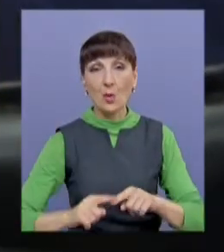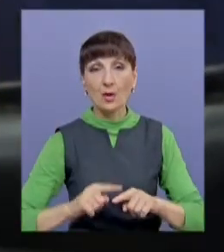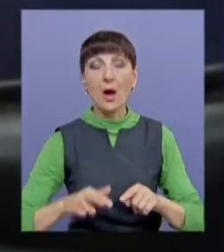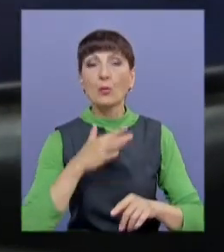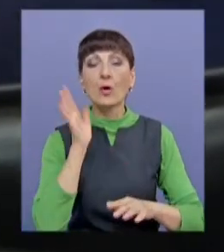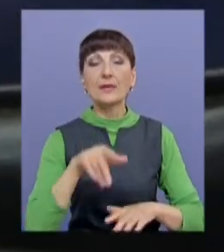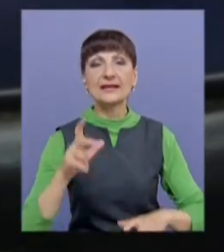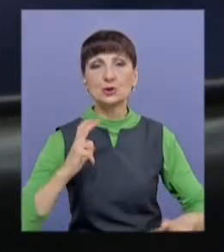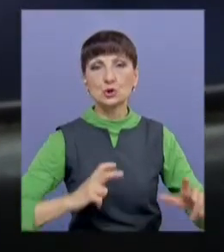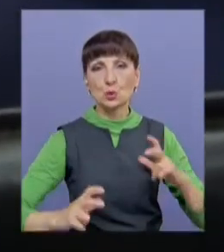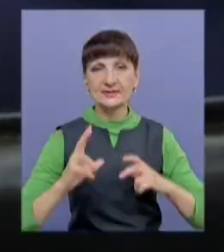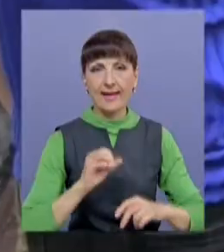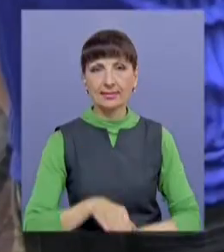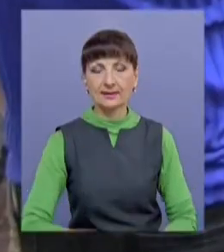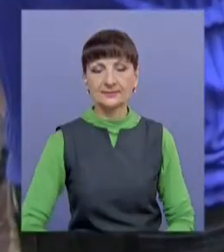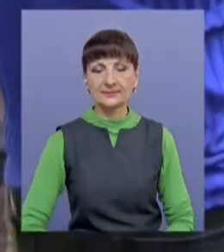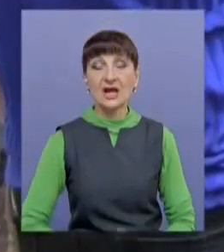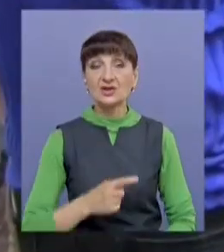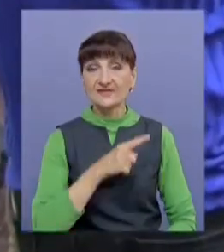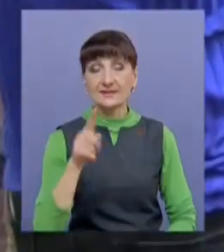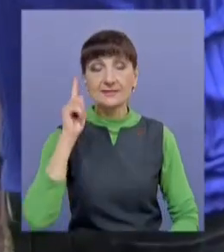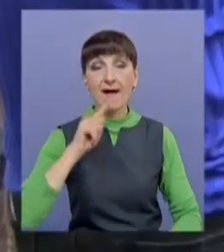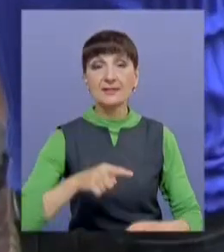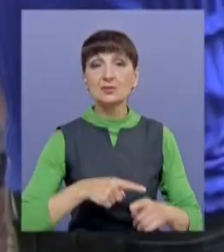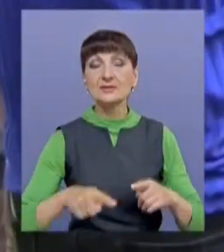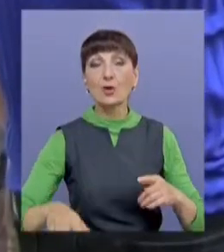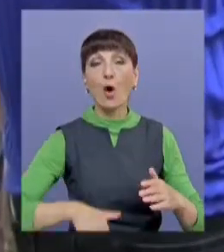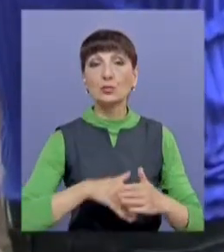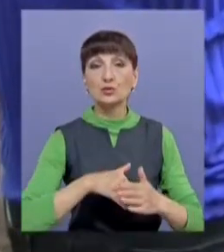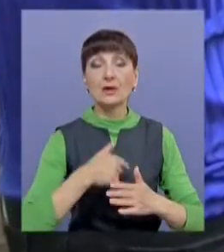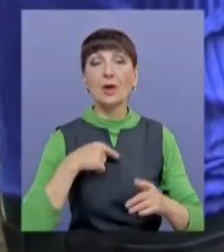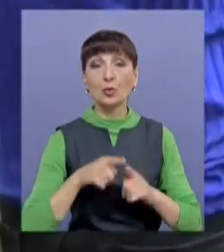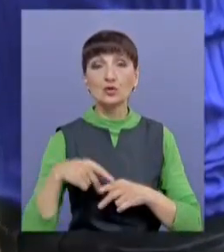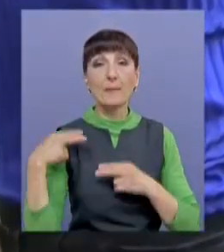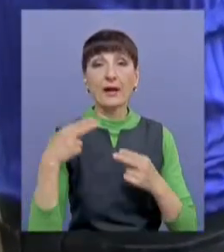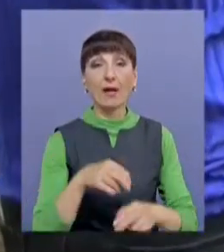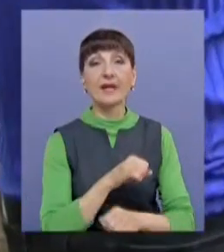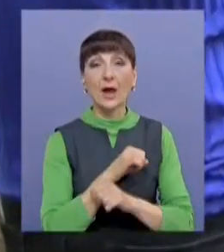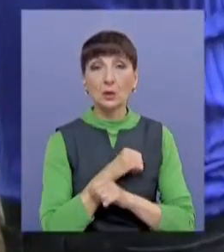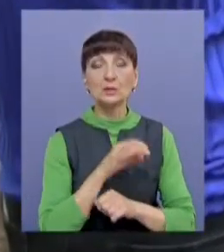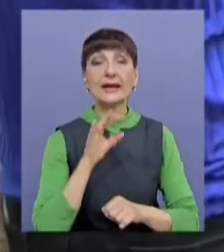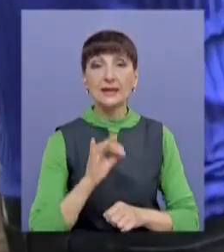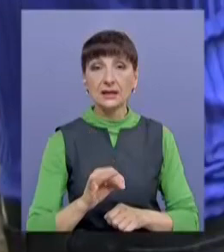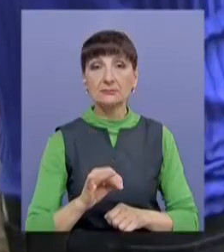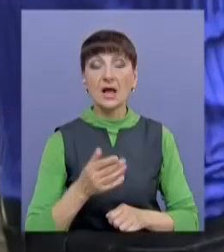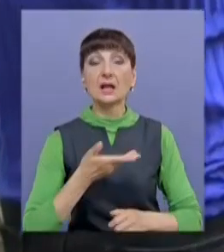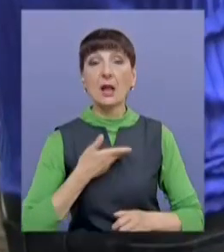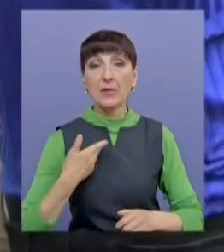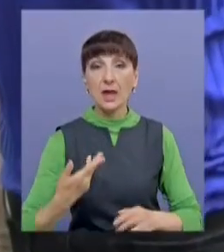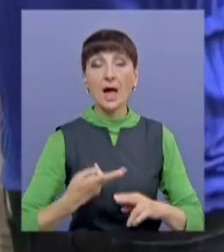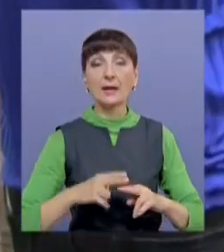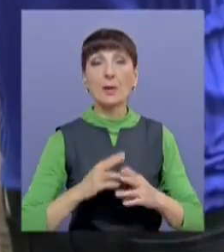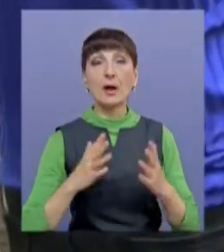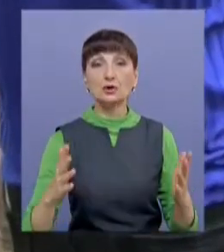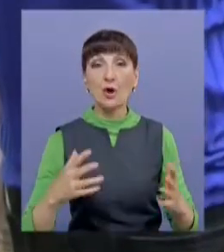и студентов. Сейчас, как вы знаете, сезон отпусков, поэтому я не исключение, тоже приехала отдохнуть. И для меня это